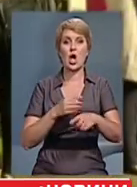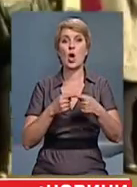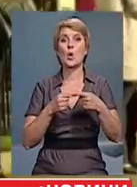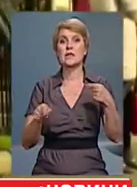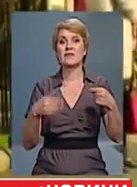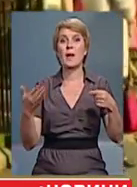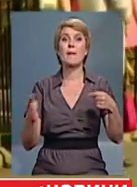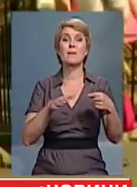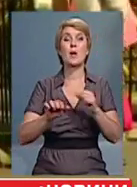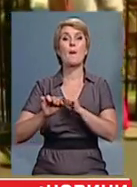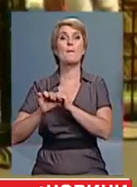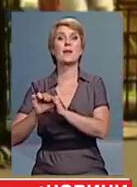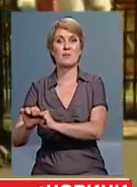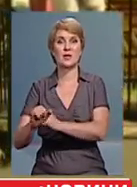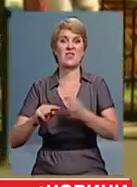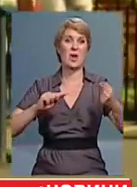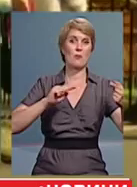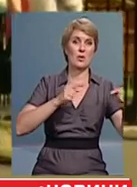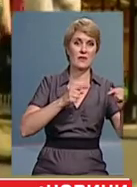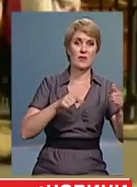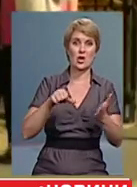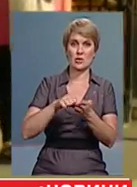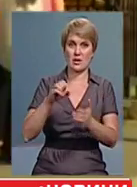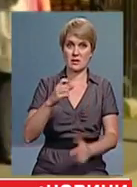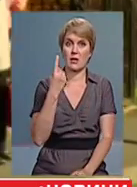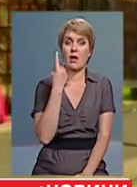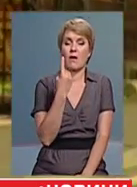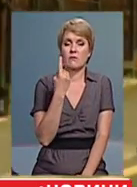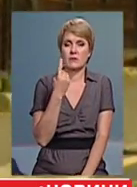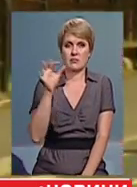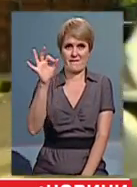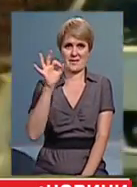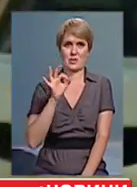прибічниками та противниками членства в ЄС усього 1%. Наталія Пушкарук, новини на Першому.